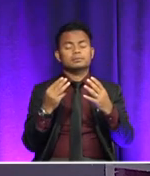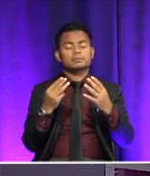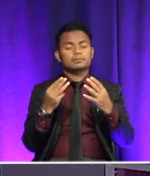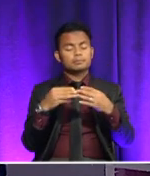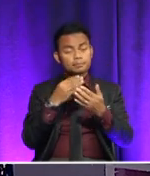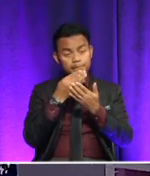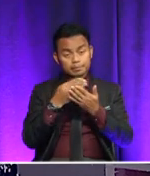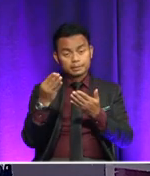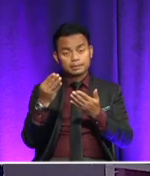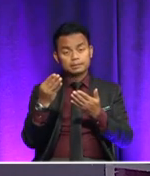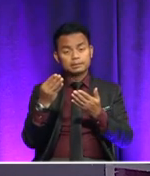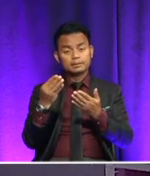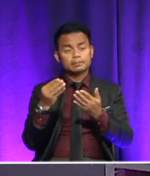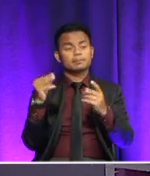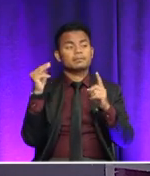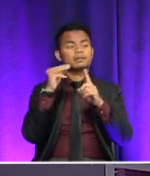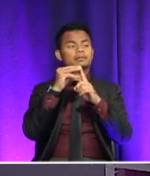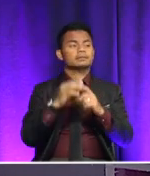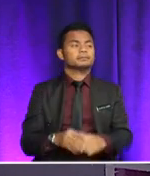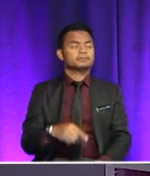silakan Siapa yang nak coba